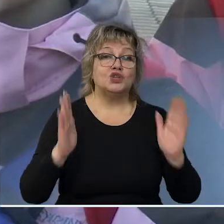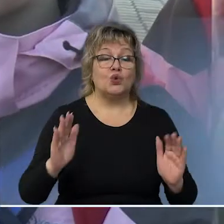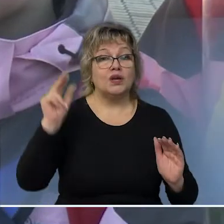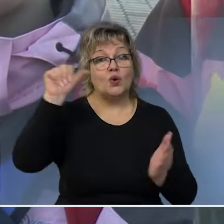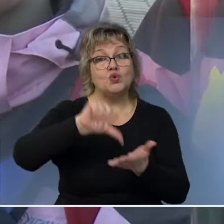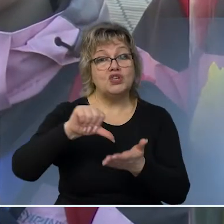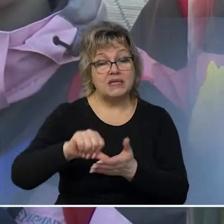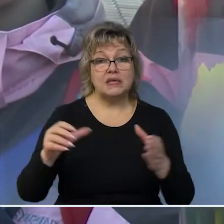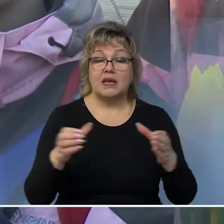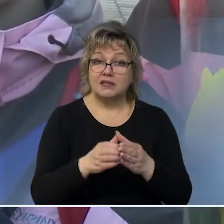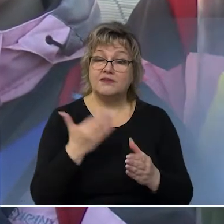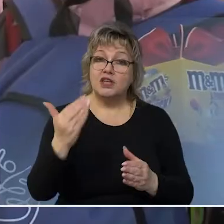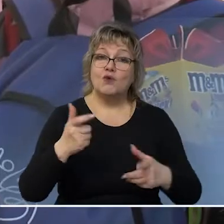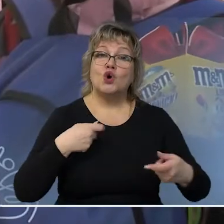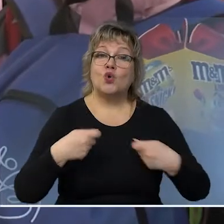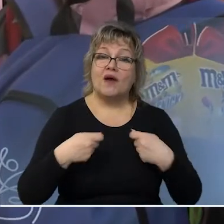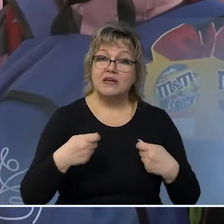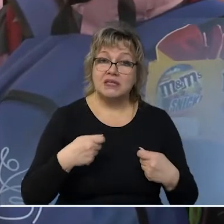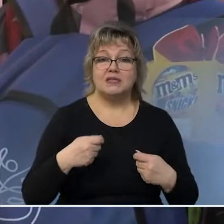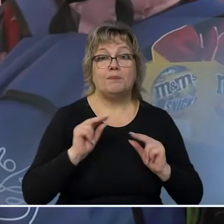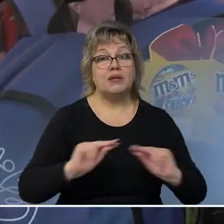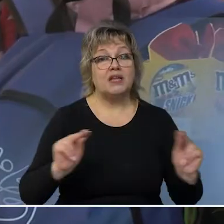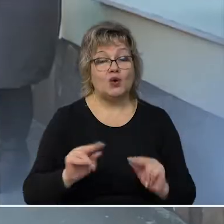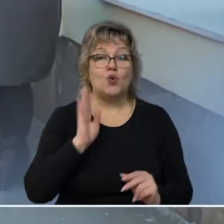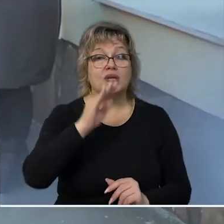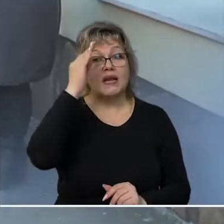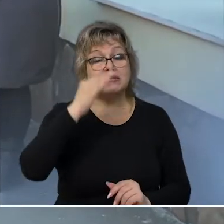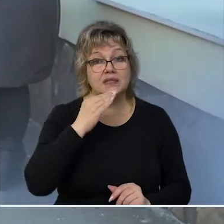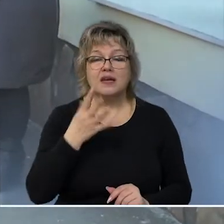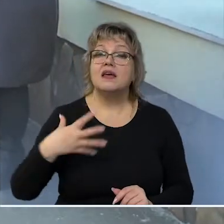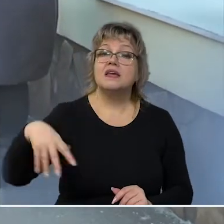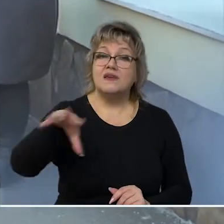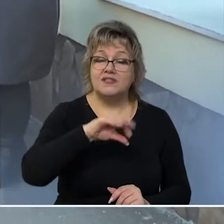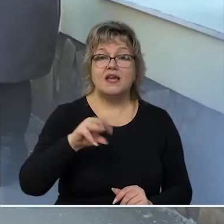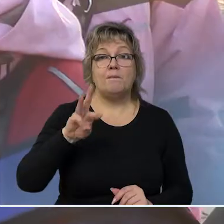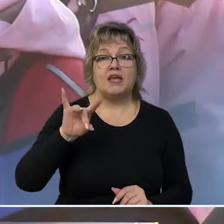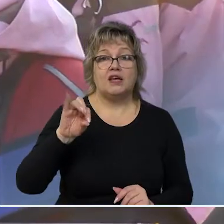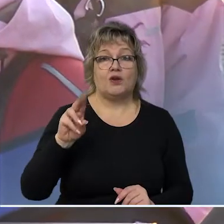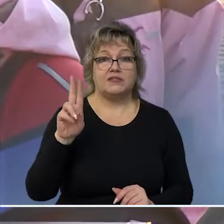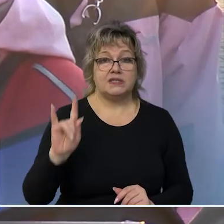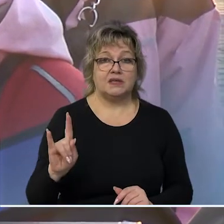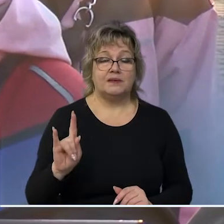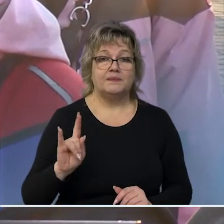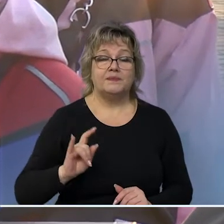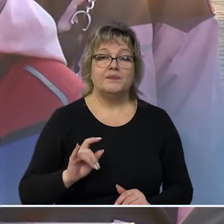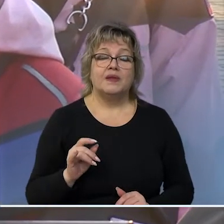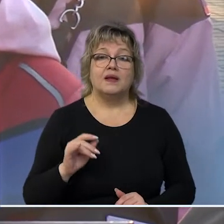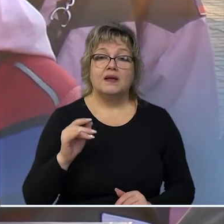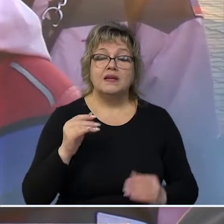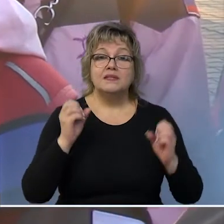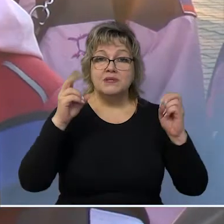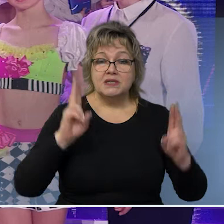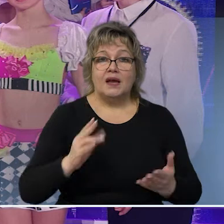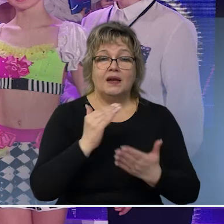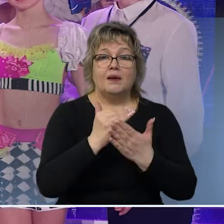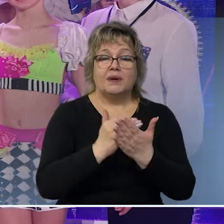не только участники коллектива, его руководитель, педагоги, родители, но и все миллеровцы. Надежда Шевякова,